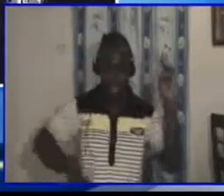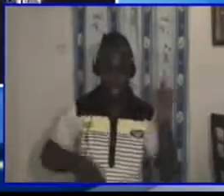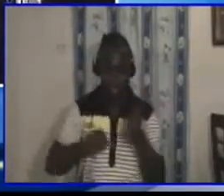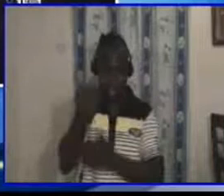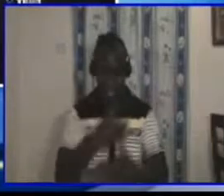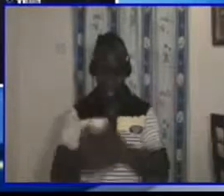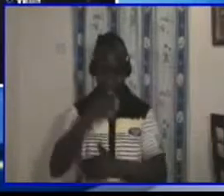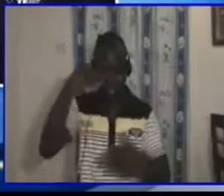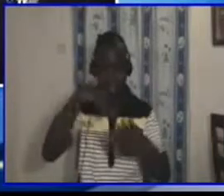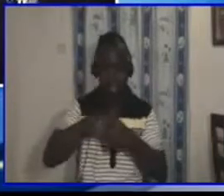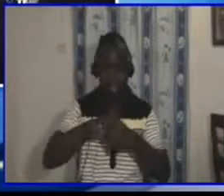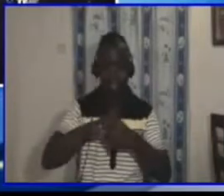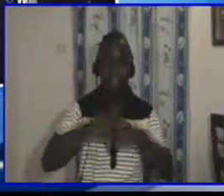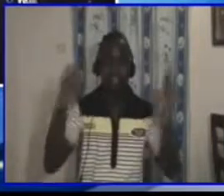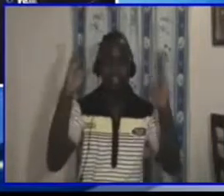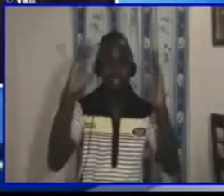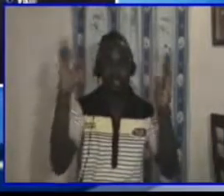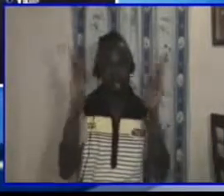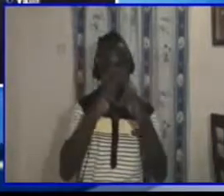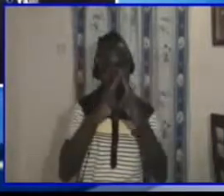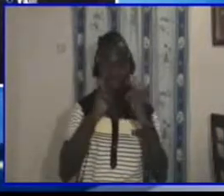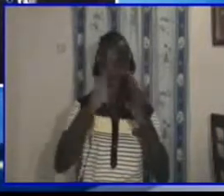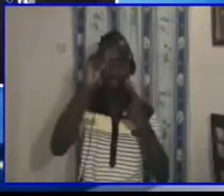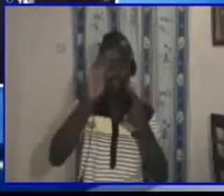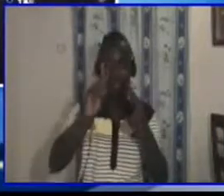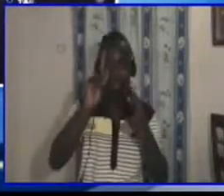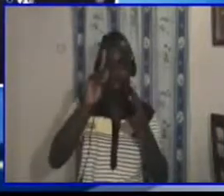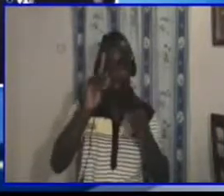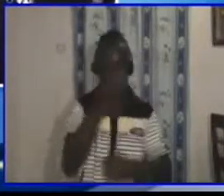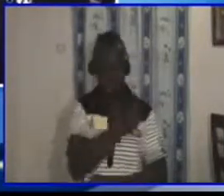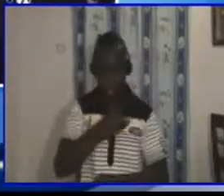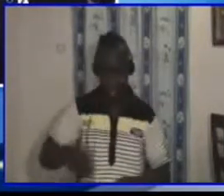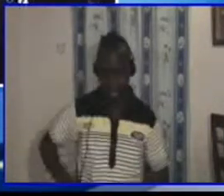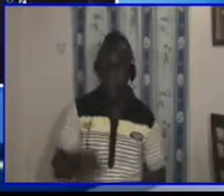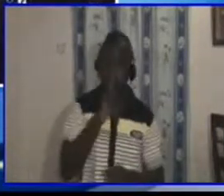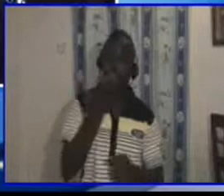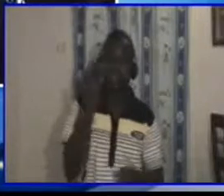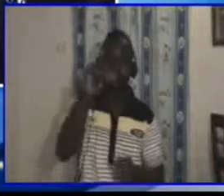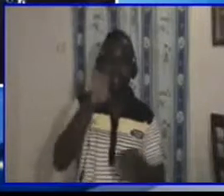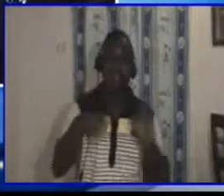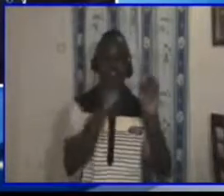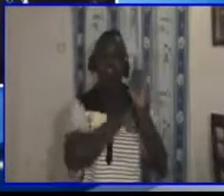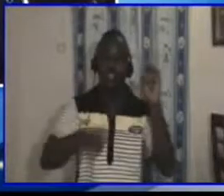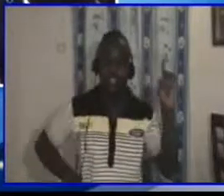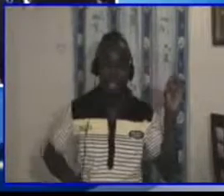oggi cristo è il signore è nato nella città di davide